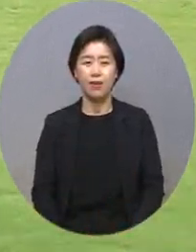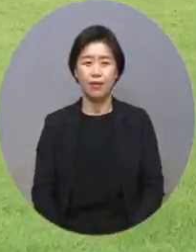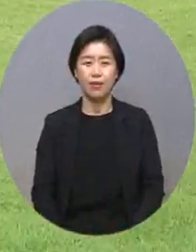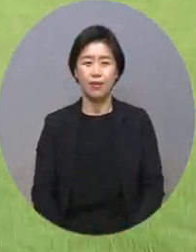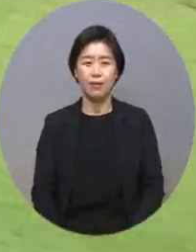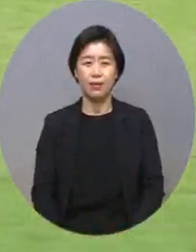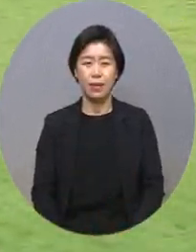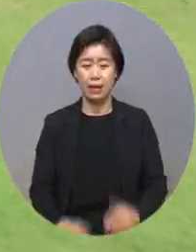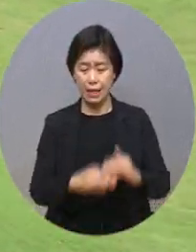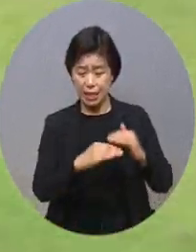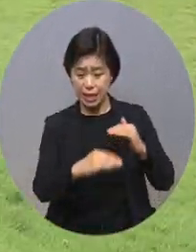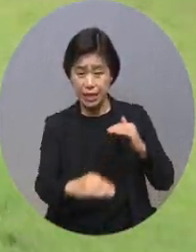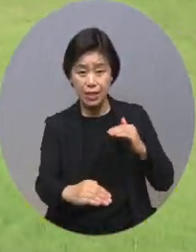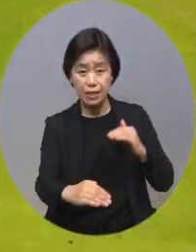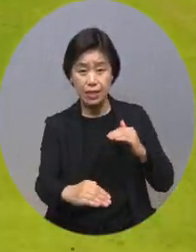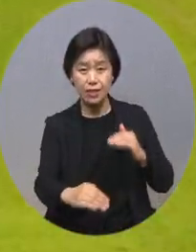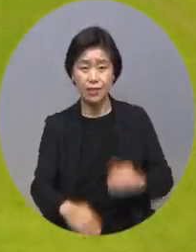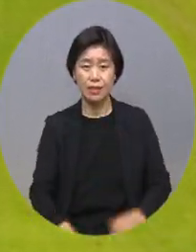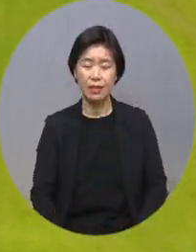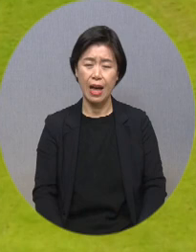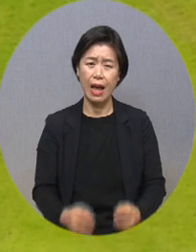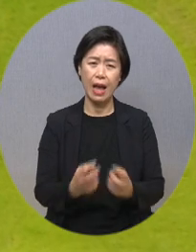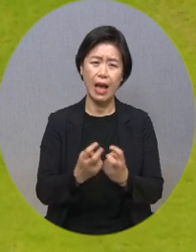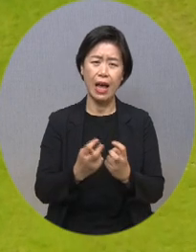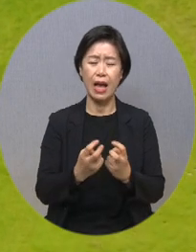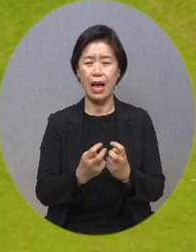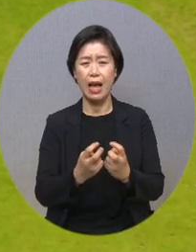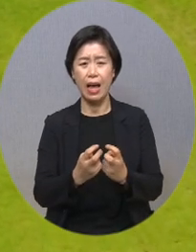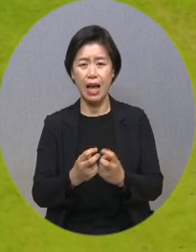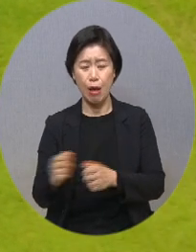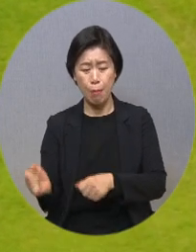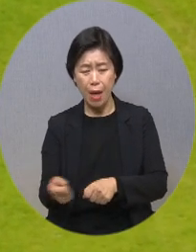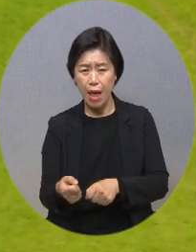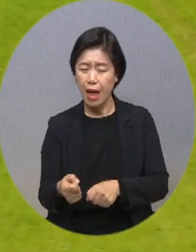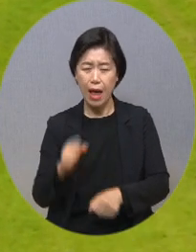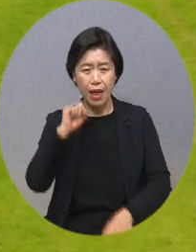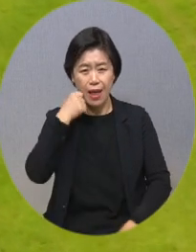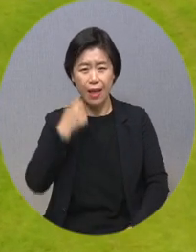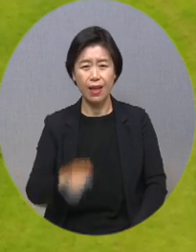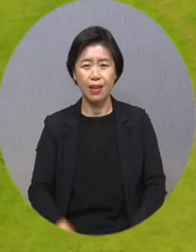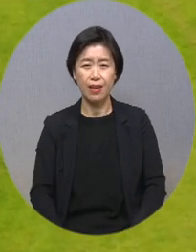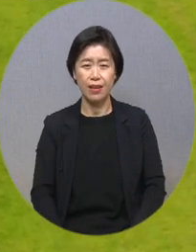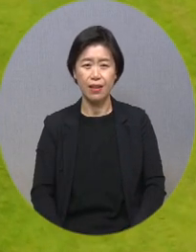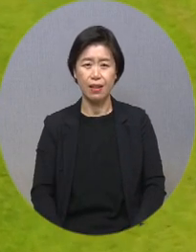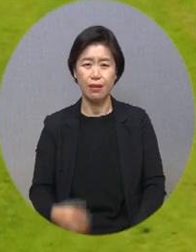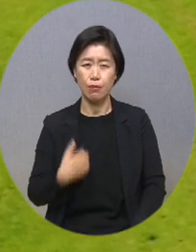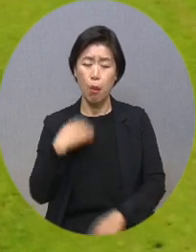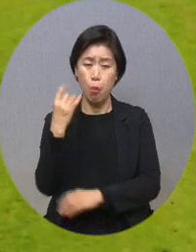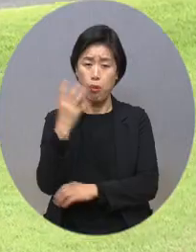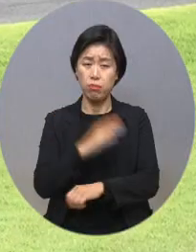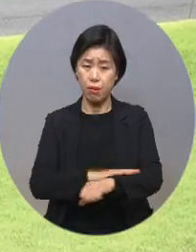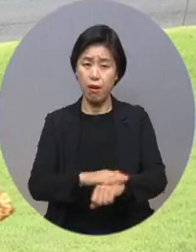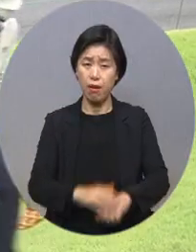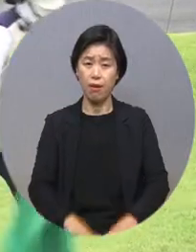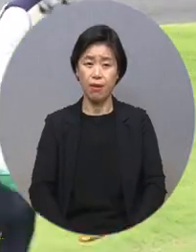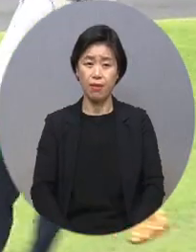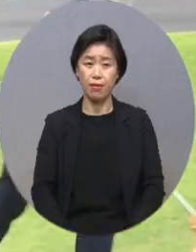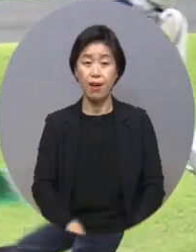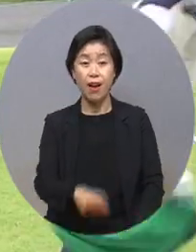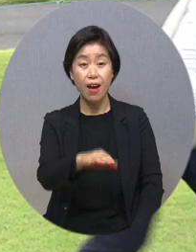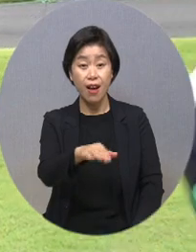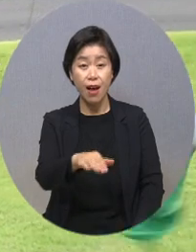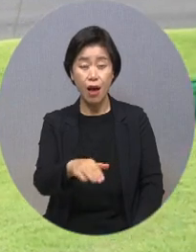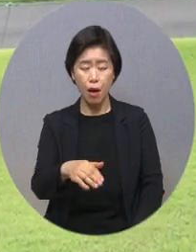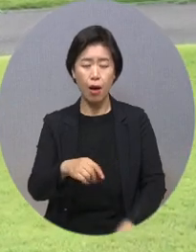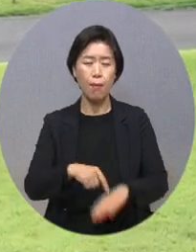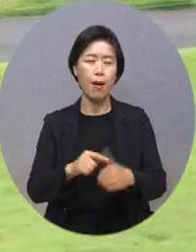또 내리막이네. 아 이거 퍼터하기 애매하다. 나 이런 거 퍼터 잘하는데. 자 영훈아